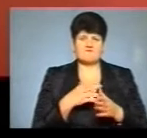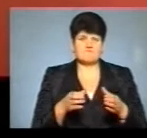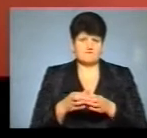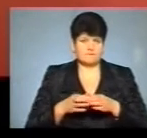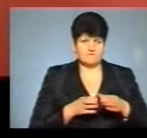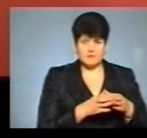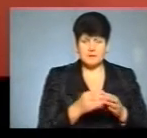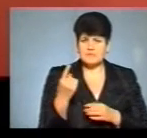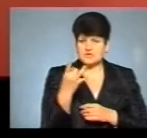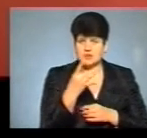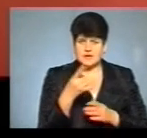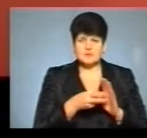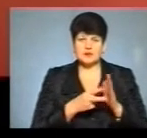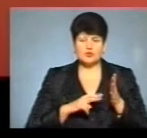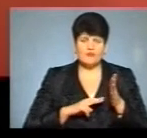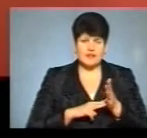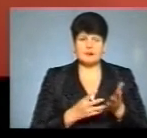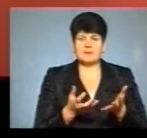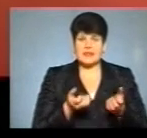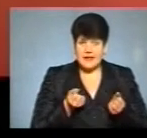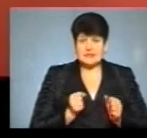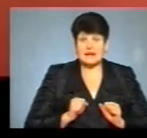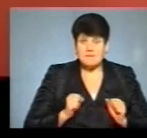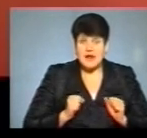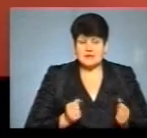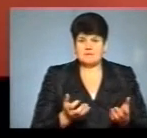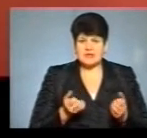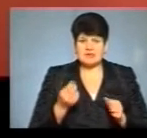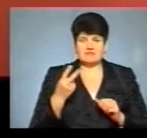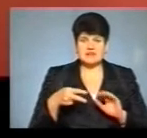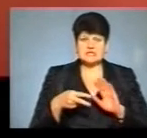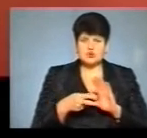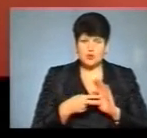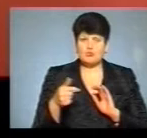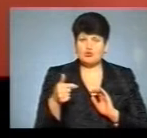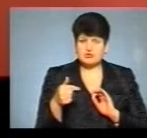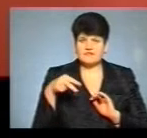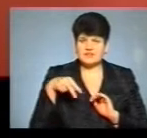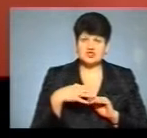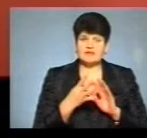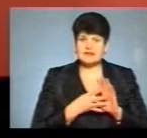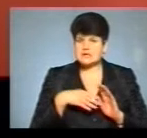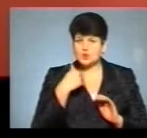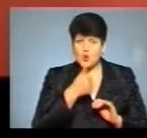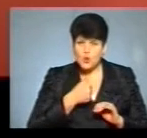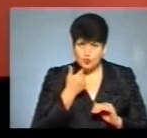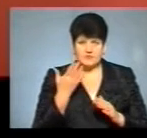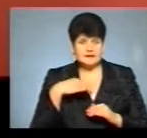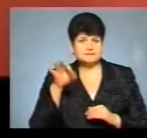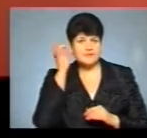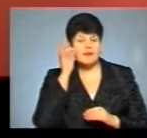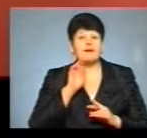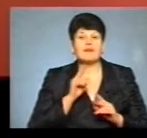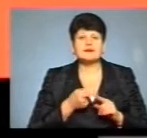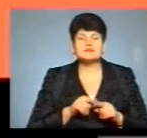області планували прийняти та намагалися прийняти 27 грудня 2019 року. Давайте пригадаємо, як